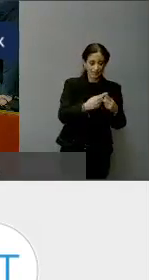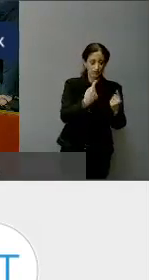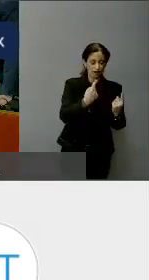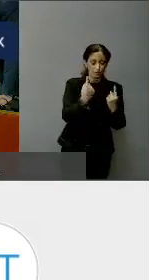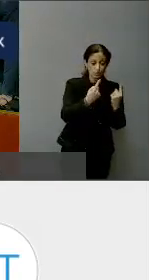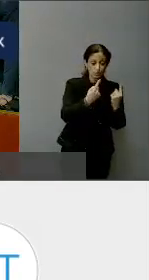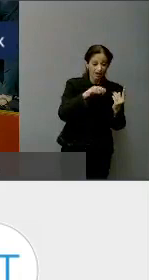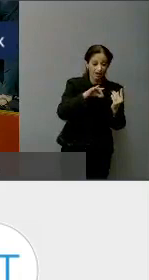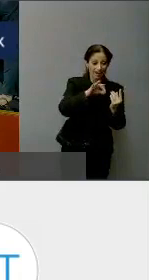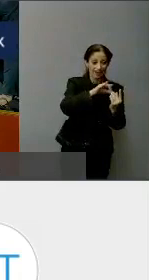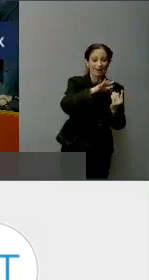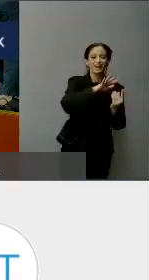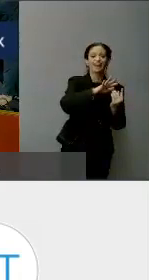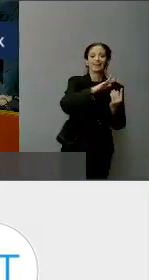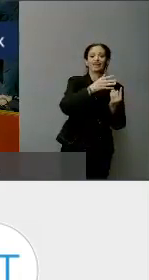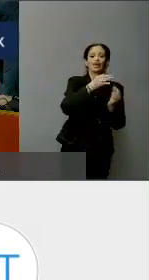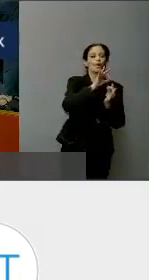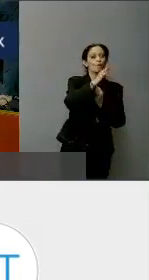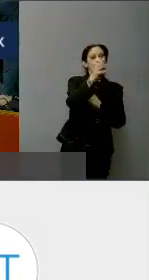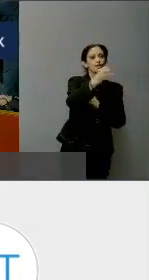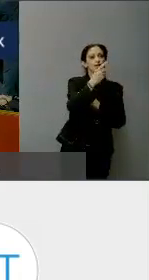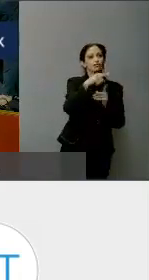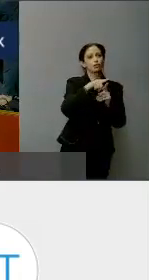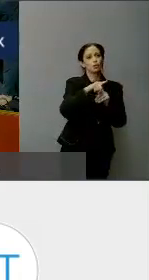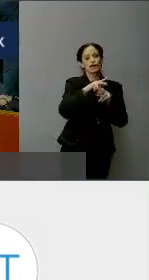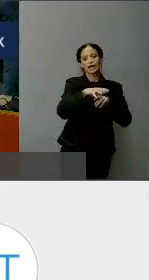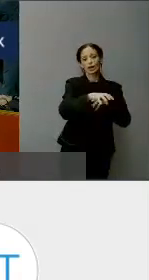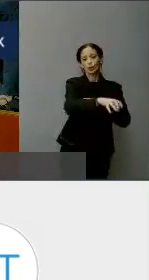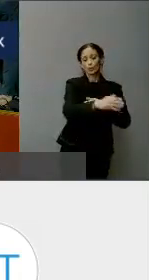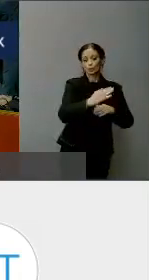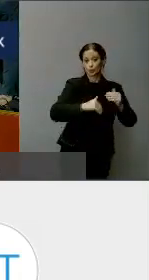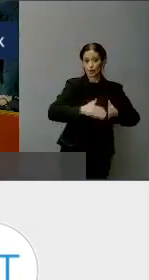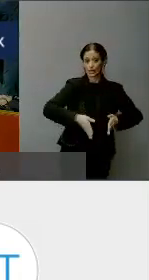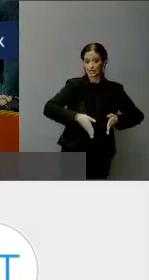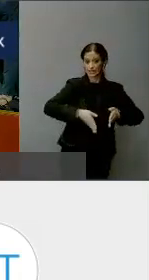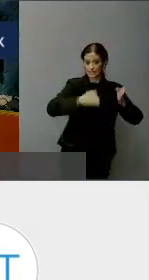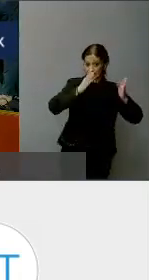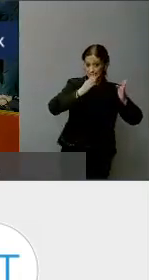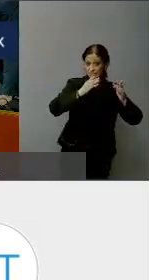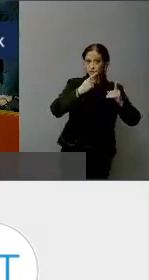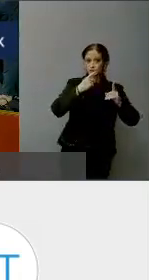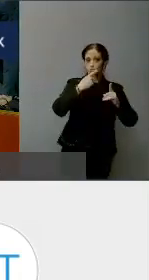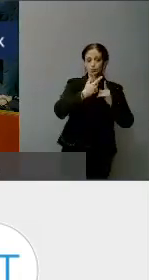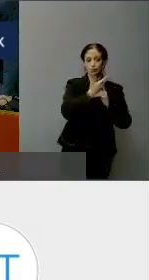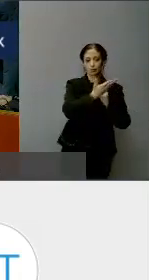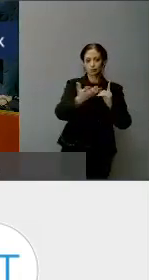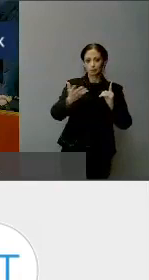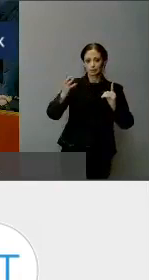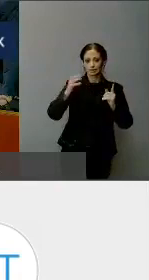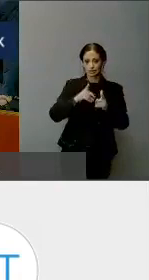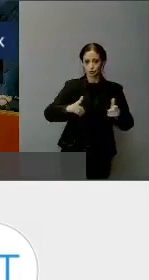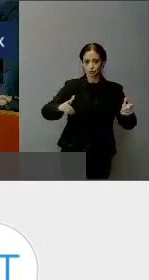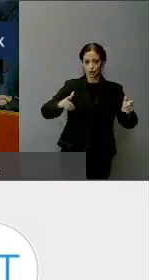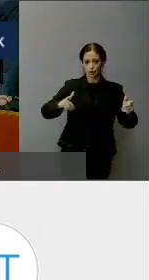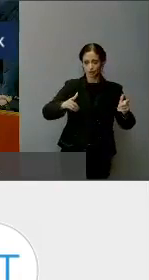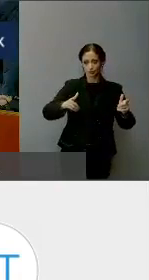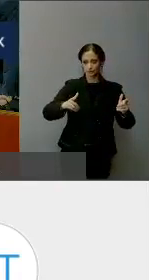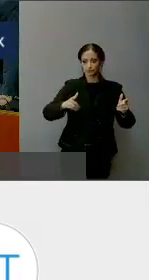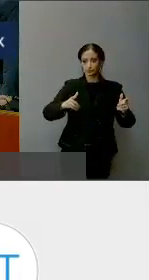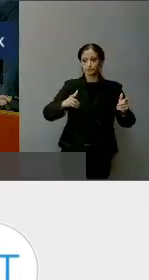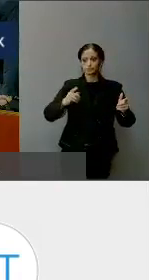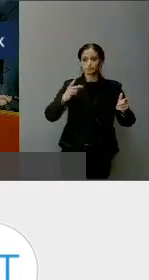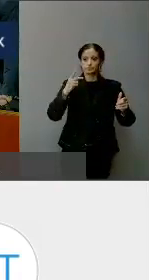recupero edilizio e alla rigenerazione urbana questo è la sintesi con la quale si richiede di